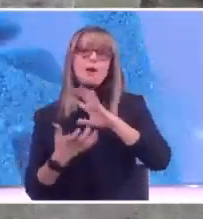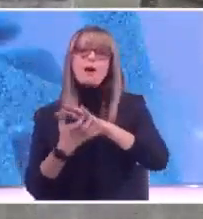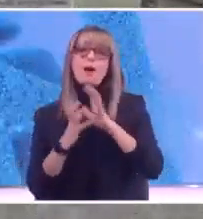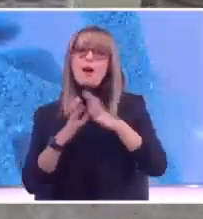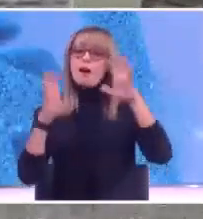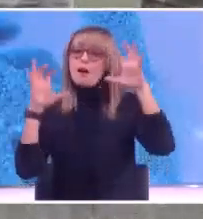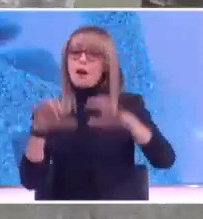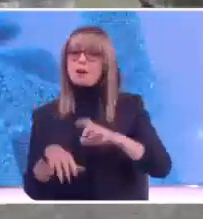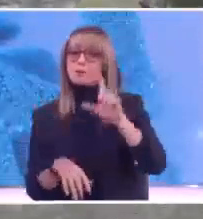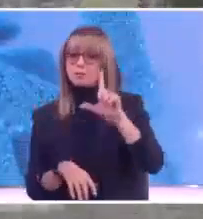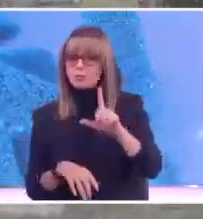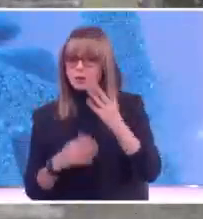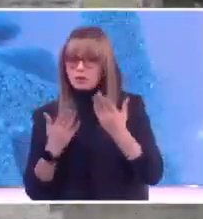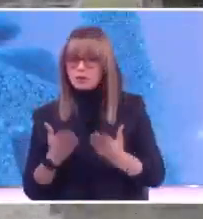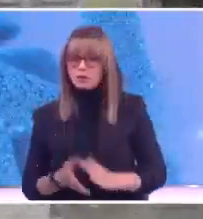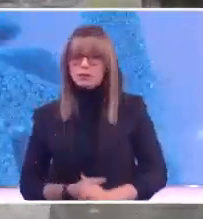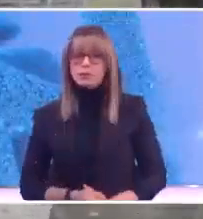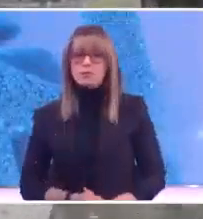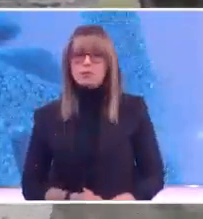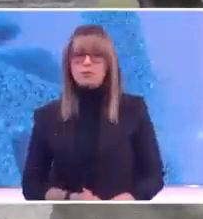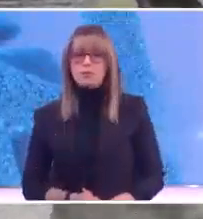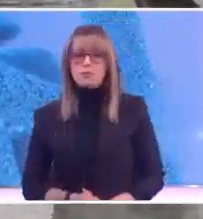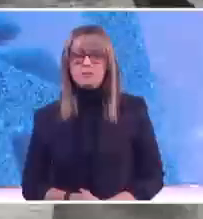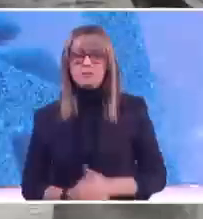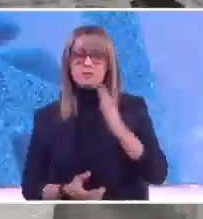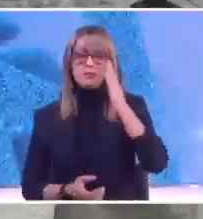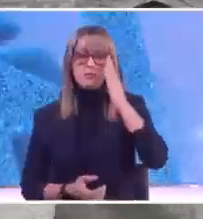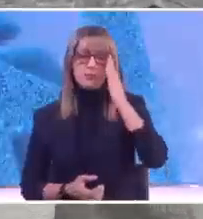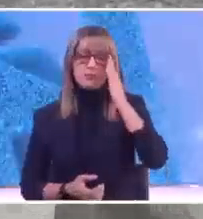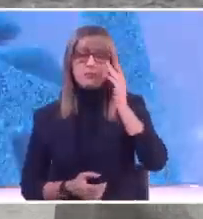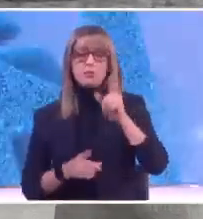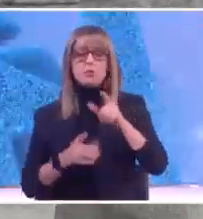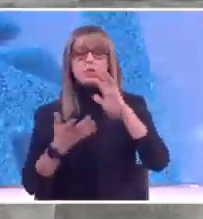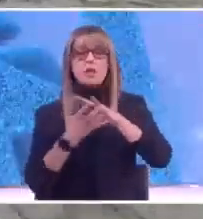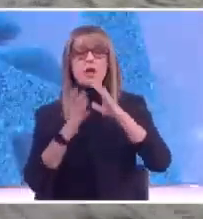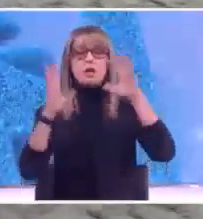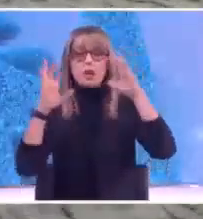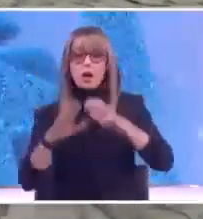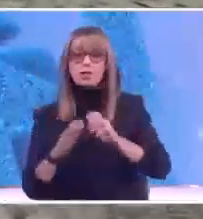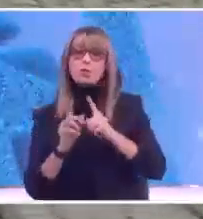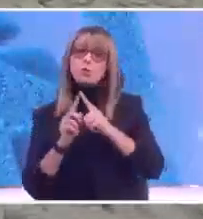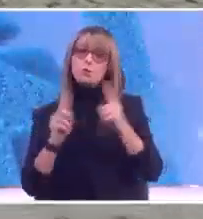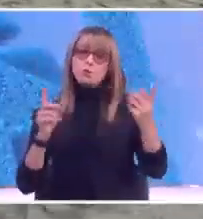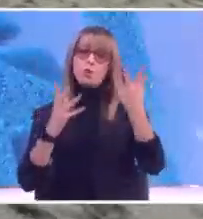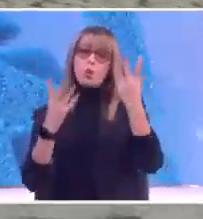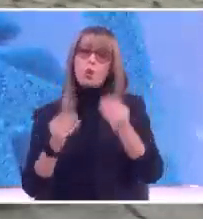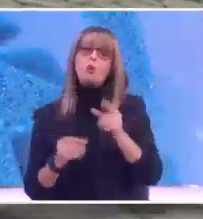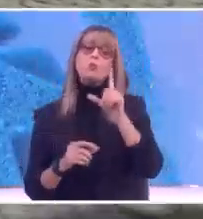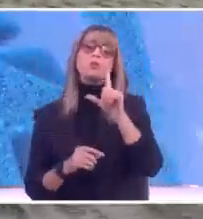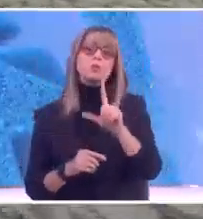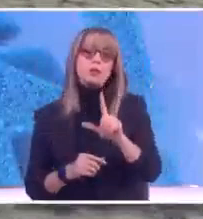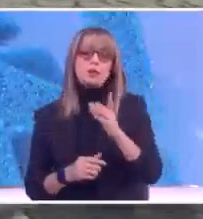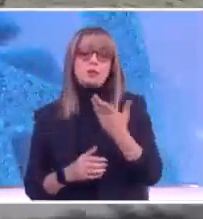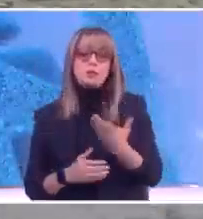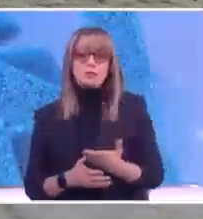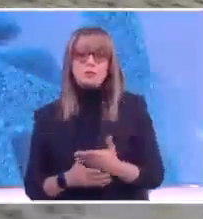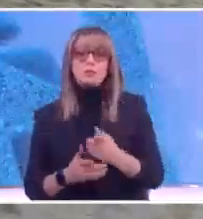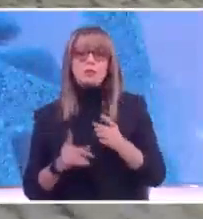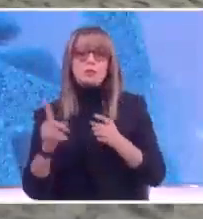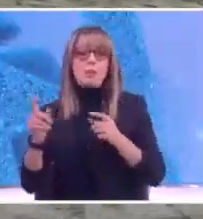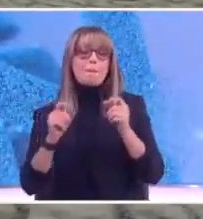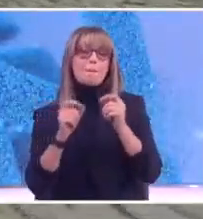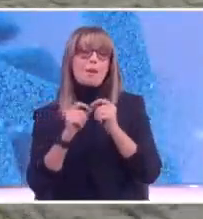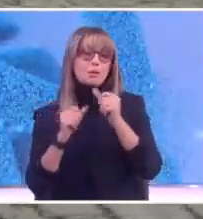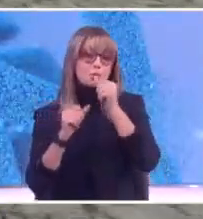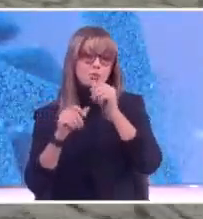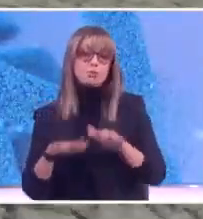yağışına ihtiyacımız var. Kar yağışının uzun süre devam etmesi ve yerde kalması gerekiyor ki